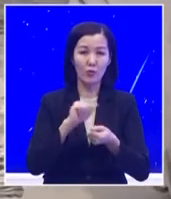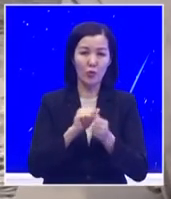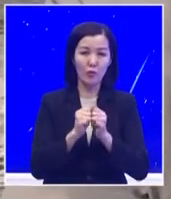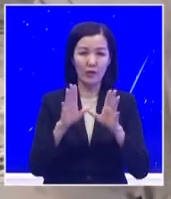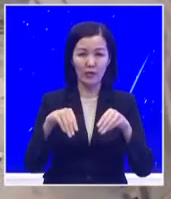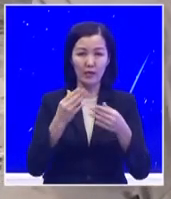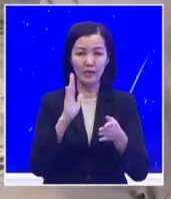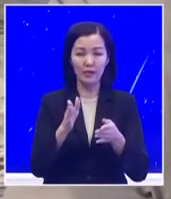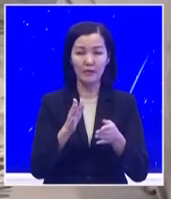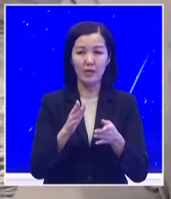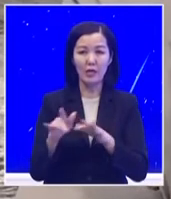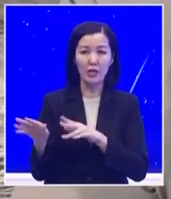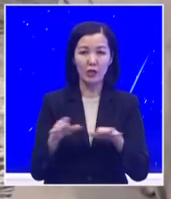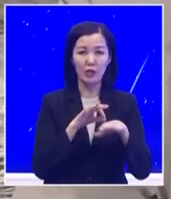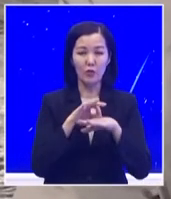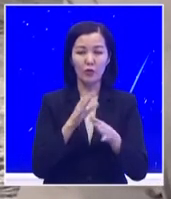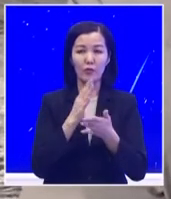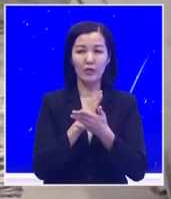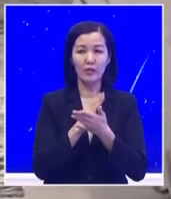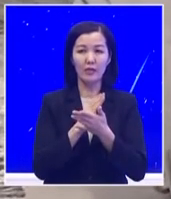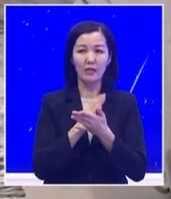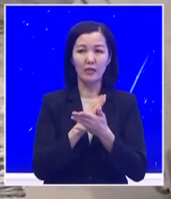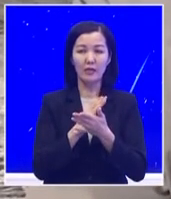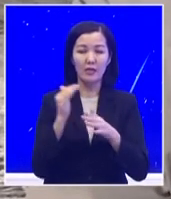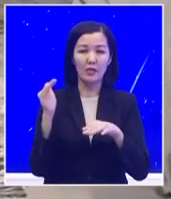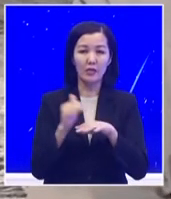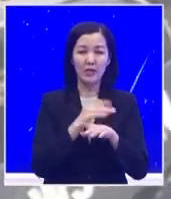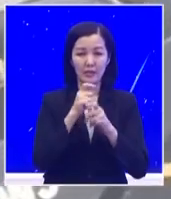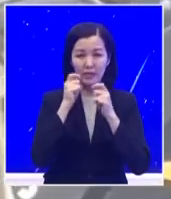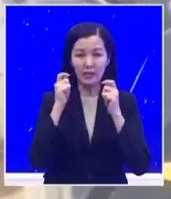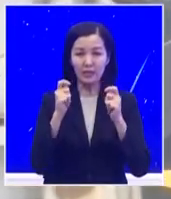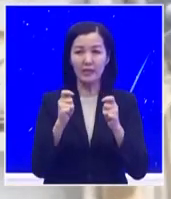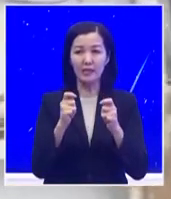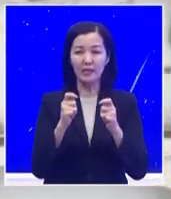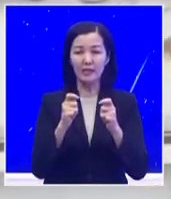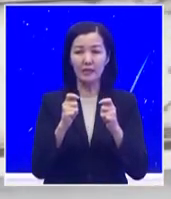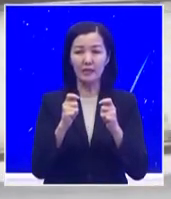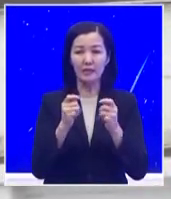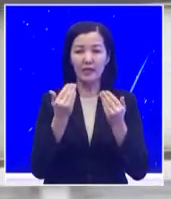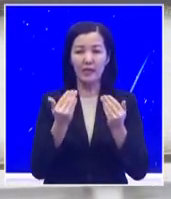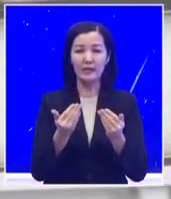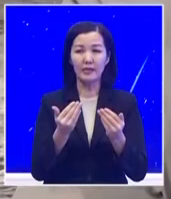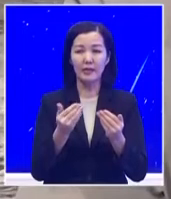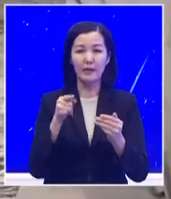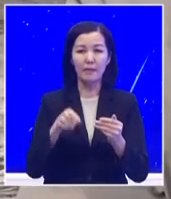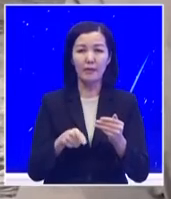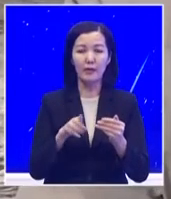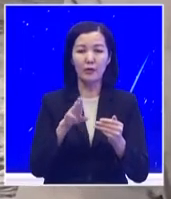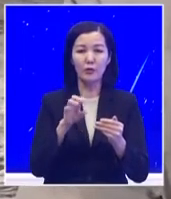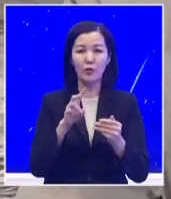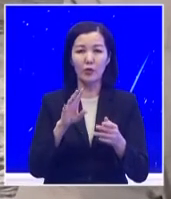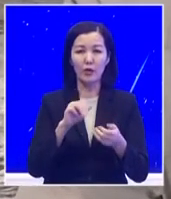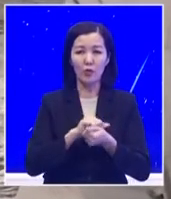жаңағы үлкен бір іс-шара өтіп жатыр. Міне осы жерде сол жақсылықта жарысайық деген топтағы орымыз. Мұнда 1000 тоннадай көмір